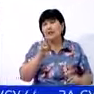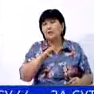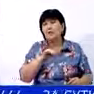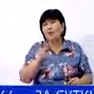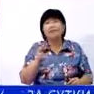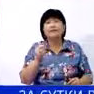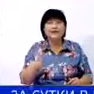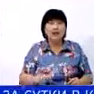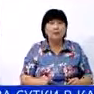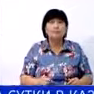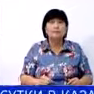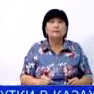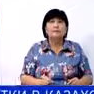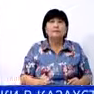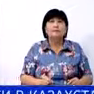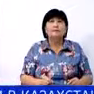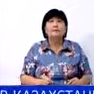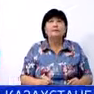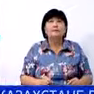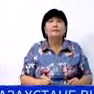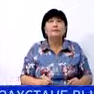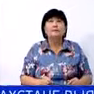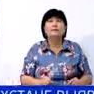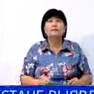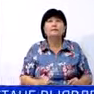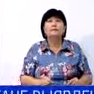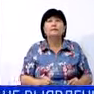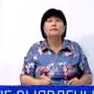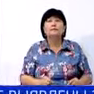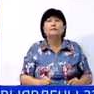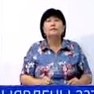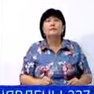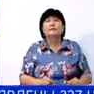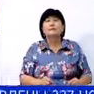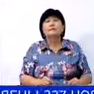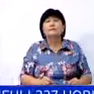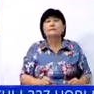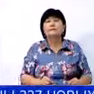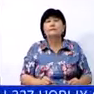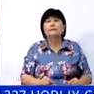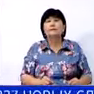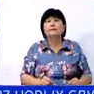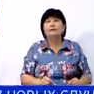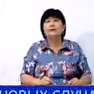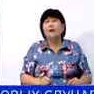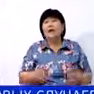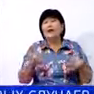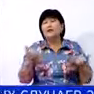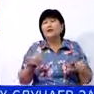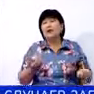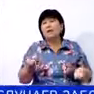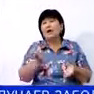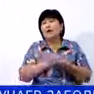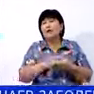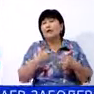тенге. Жол картасын бойынша қандай жұмыстар істеліп жатқанын, атқарылып жатқанын қарап жатырмыз. Сейчас мы знакомимся